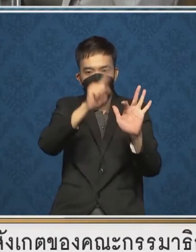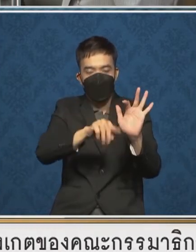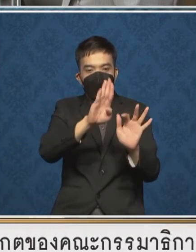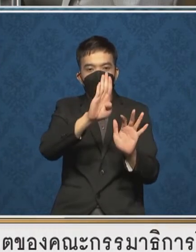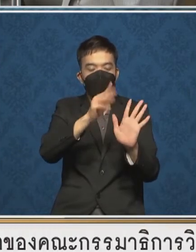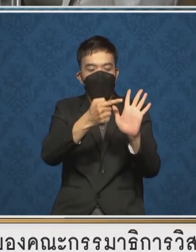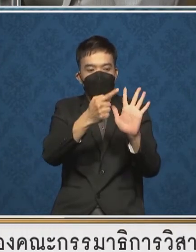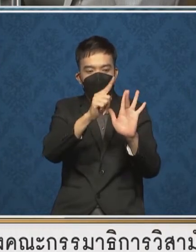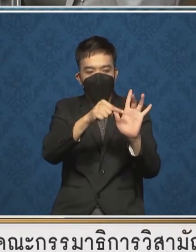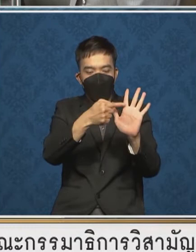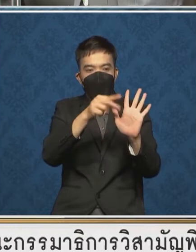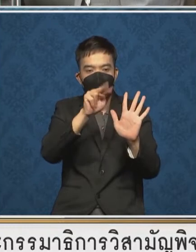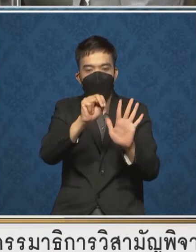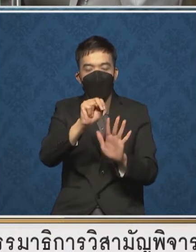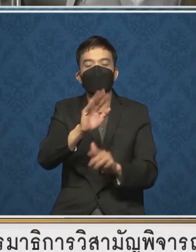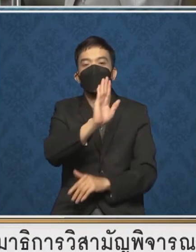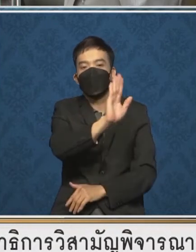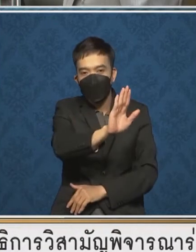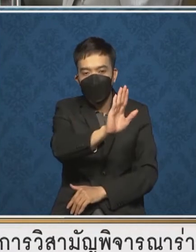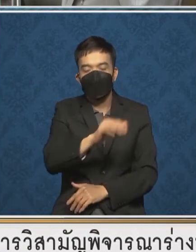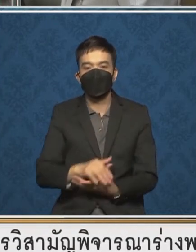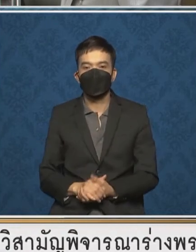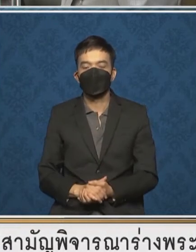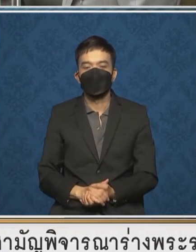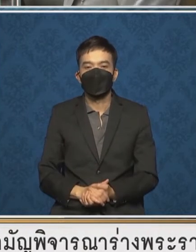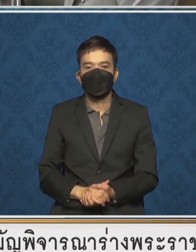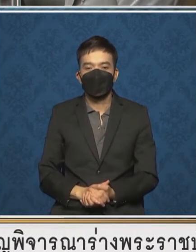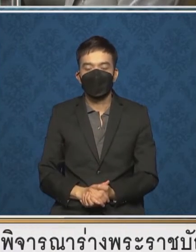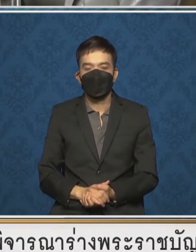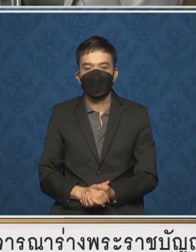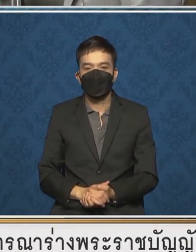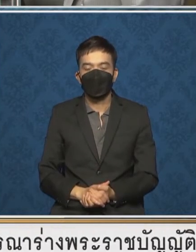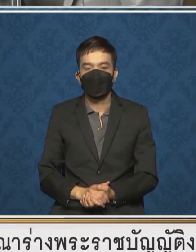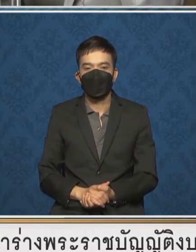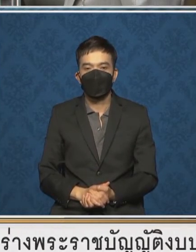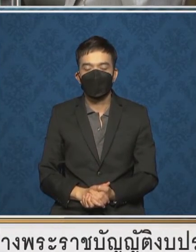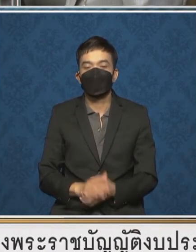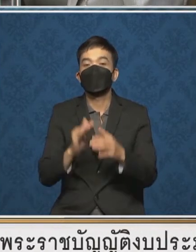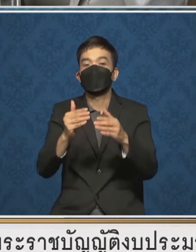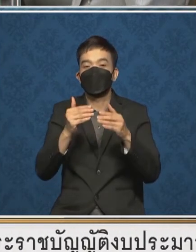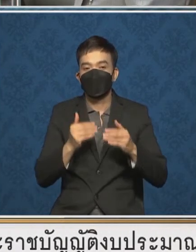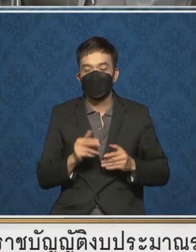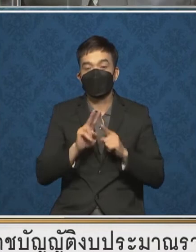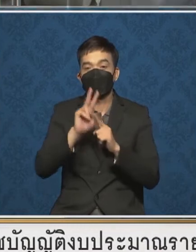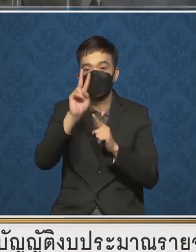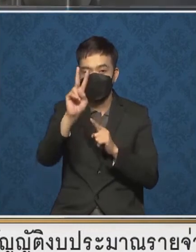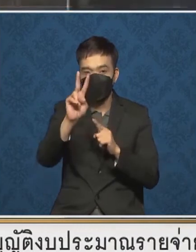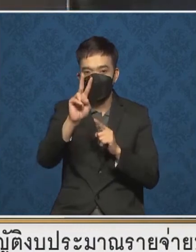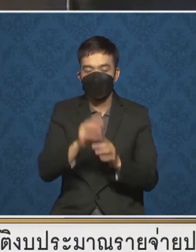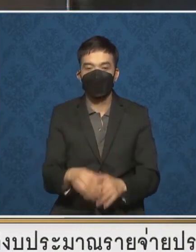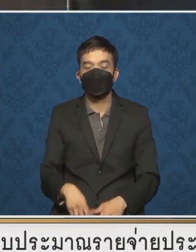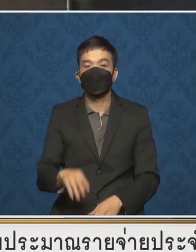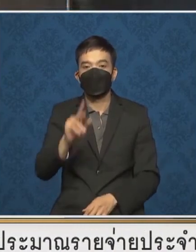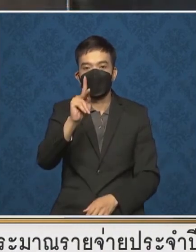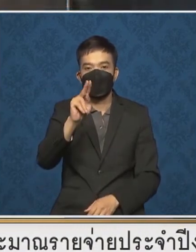มาตรฐานนำไปสู่การแหล่งท่องเที่ยวระดับโลกที่มีชื่อเสียงได้ครับเรื่องที่สองครับขอให้กรมทางหลวงแผ่นดิน